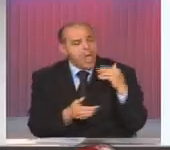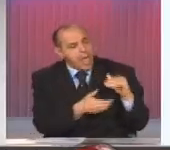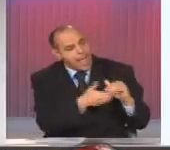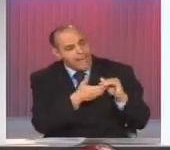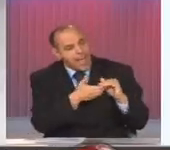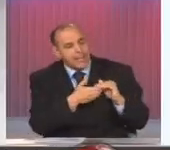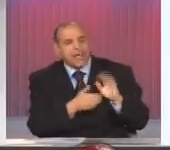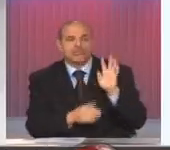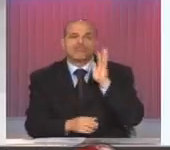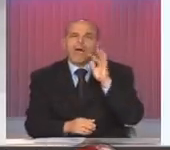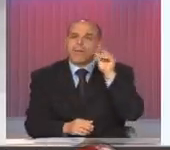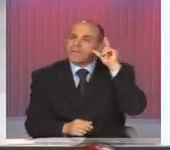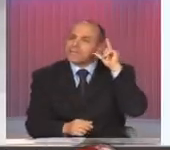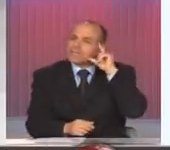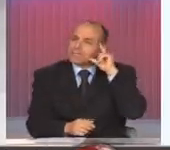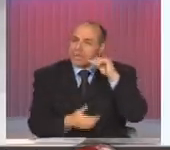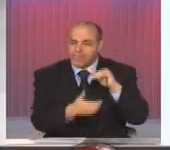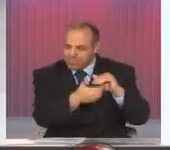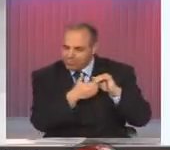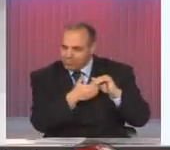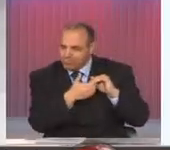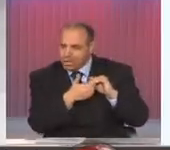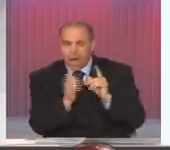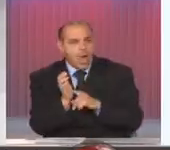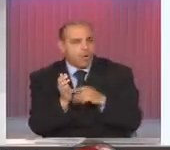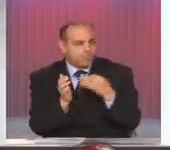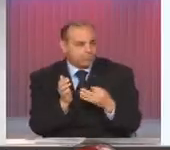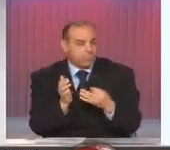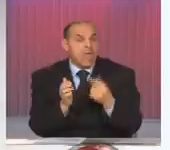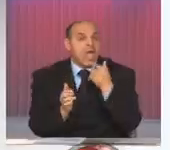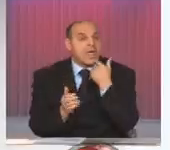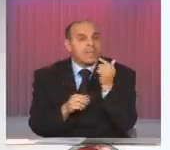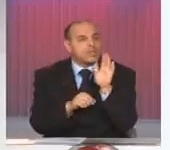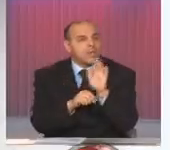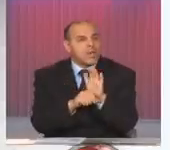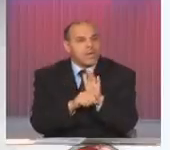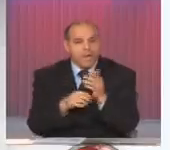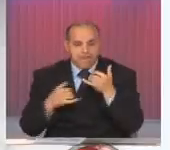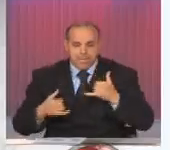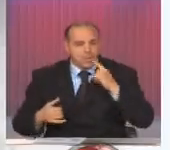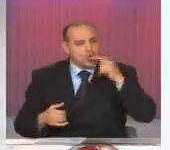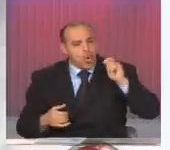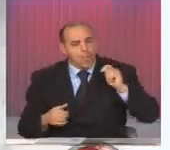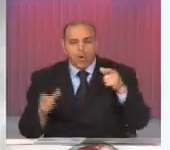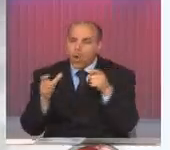تجاه الشعب الليبي ووقوفها إلى جانب الشرعية متمثلة